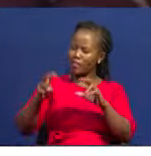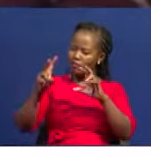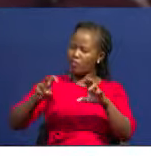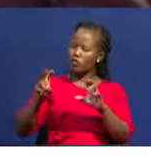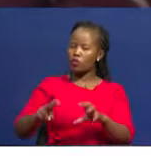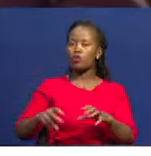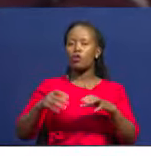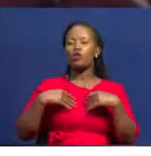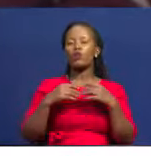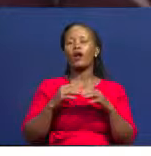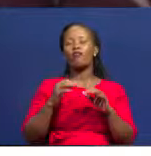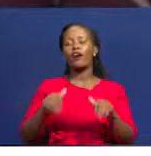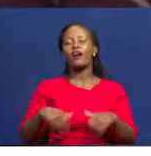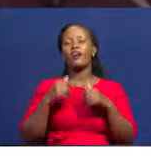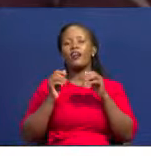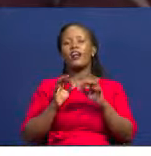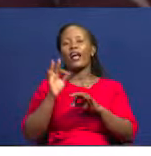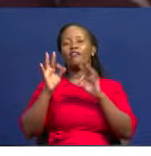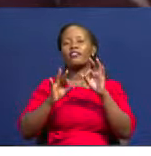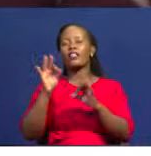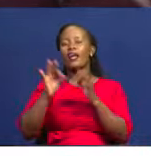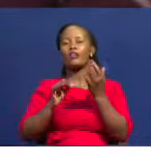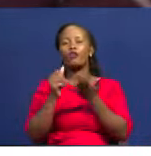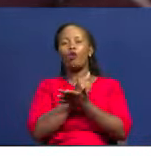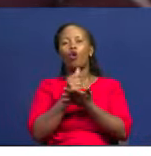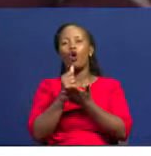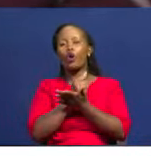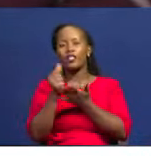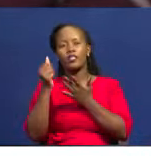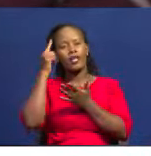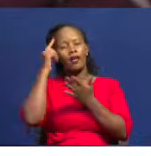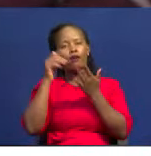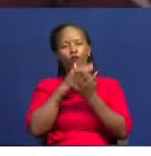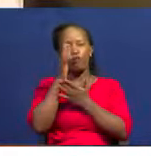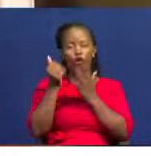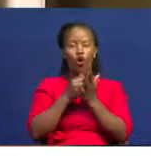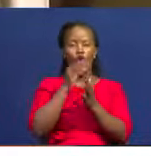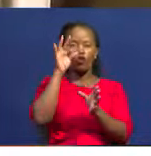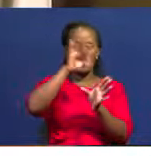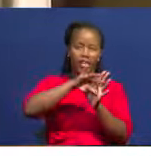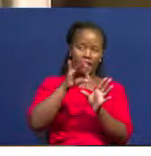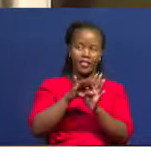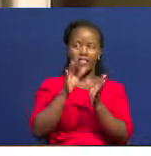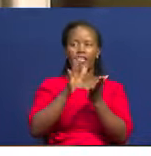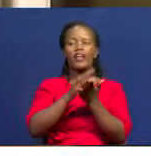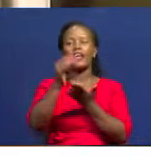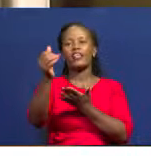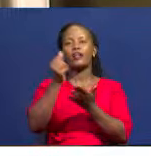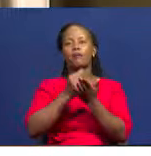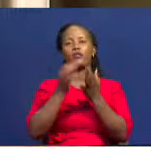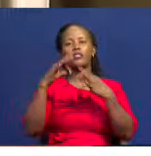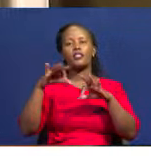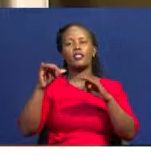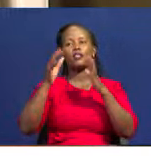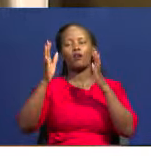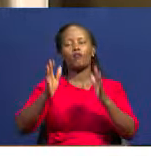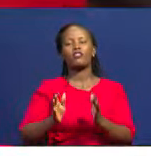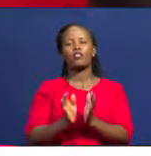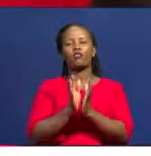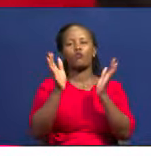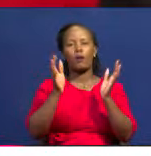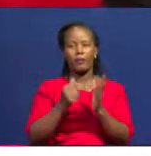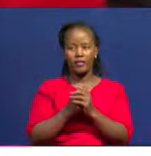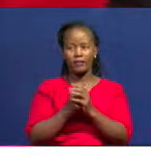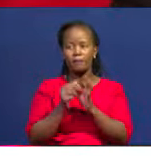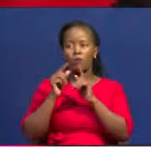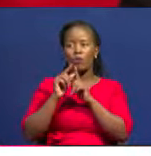audit on all elected and appointed officers. Wazee hao walitoa wito kwa serikali kushughulikia